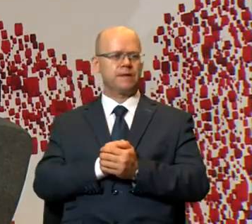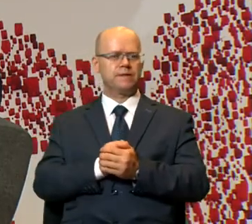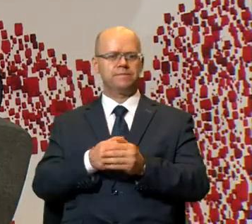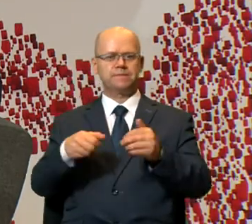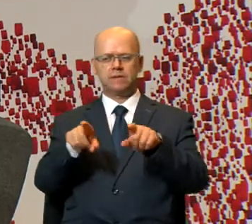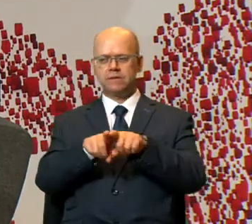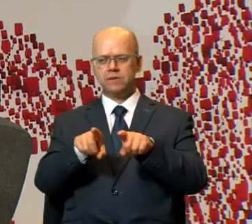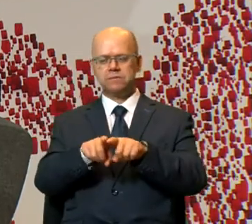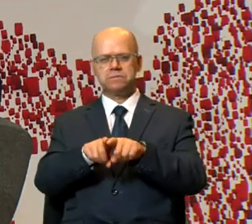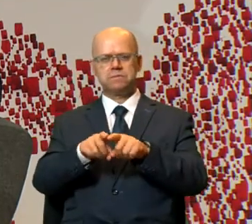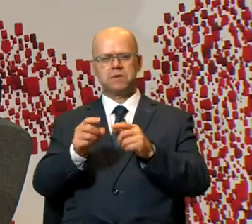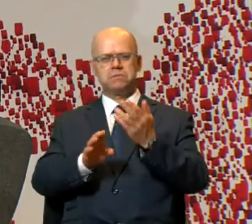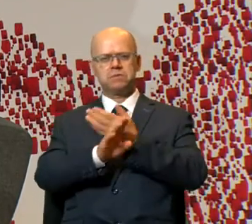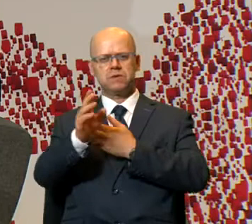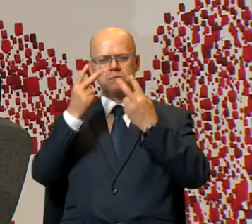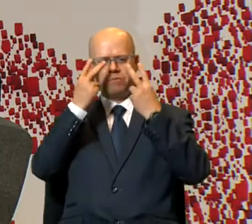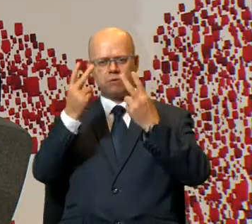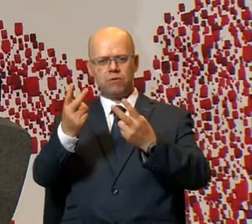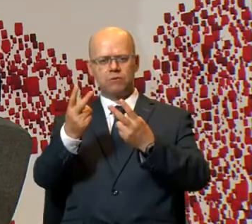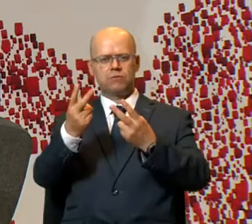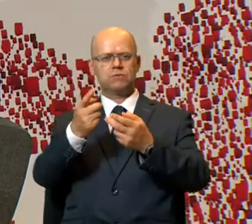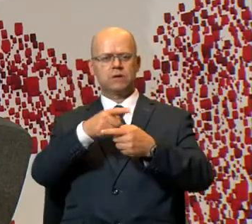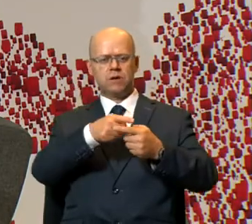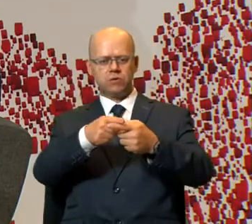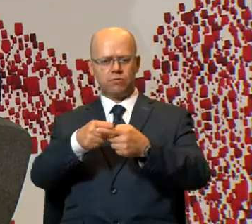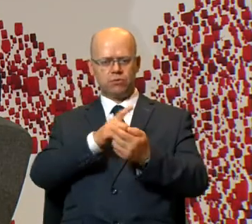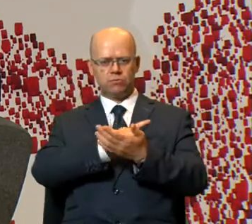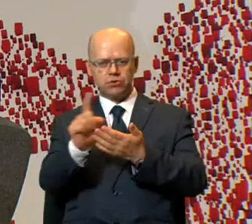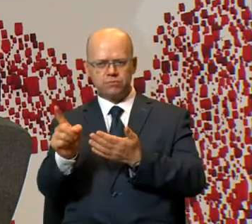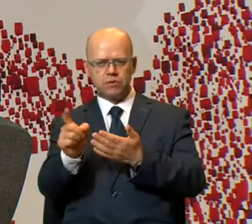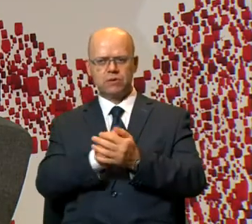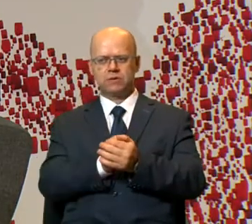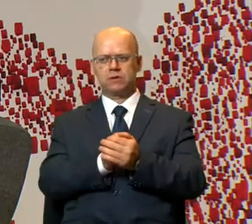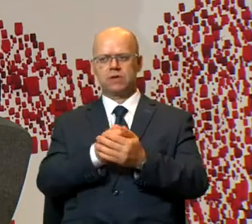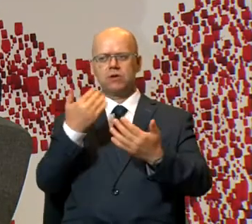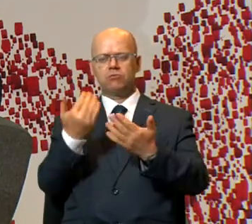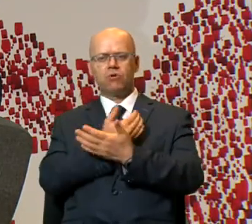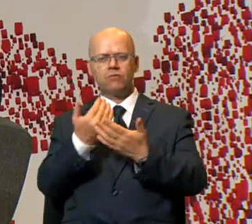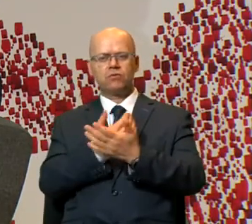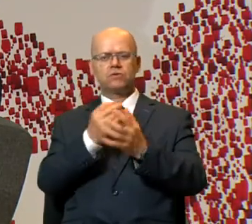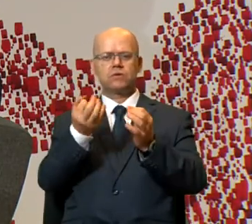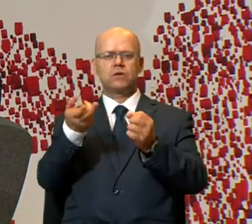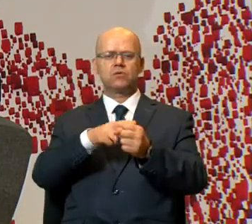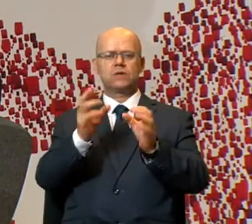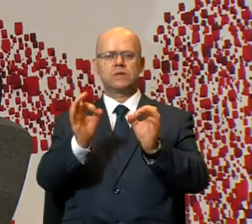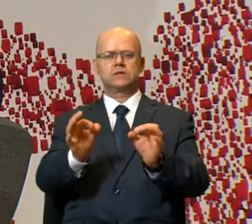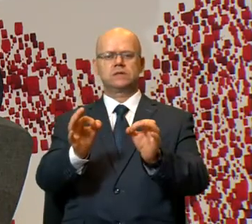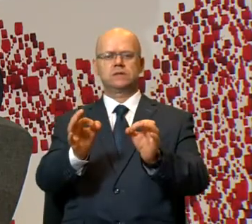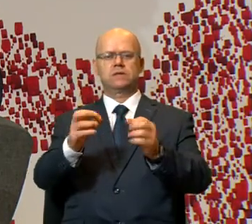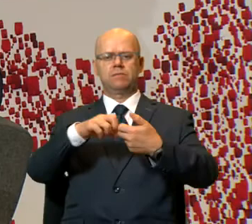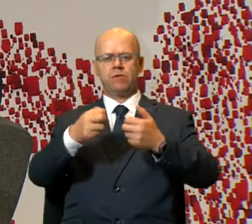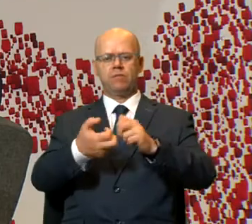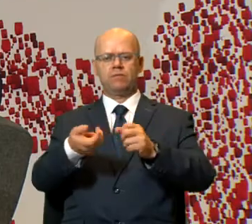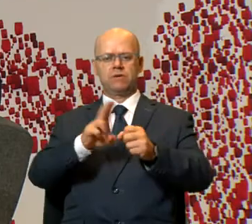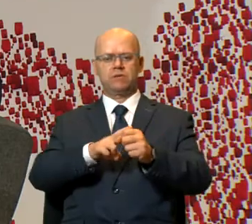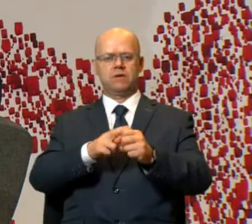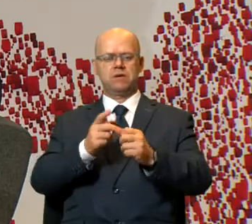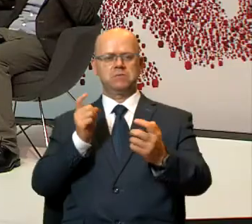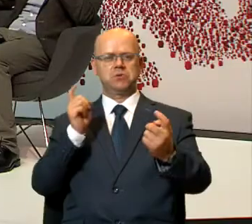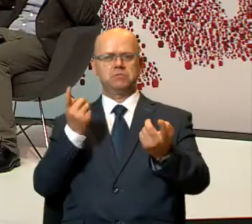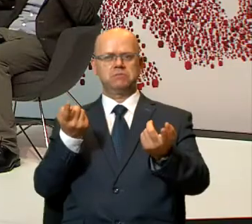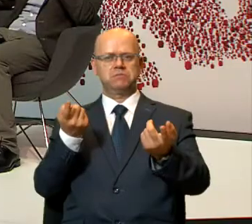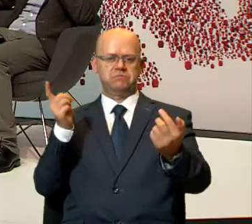tez dotyczących społecznego przyspieszenia i diagnozy nowoczesności, w której się znajdujemy i problemów, z którymi musimy się